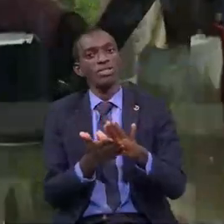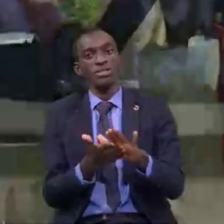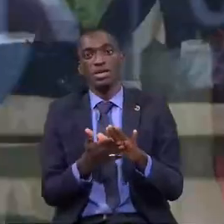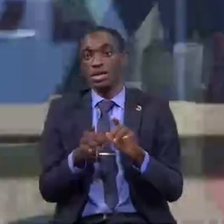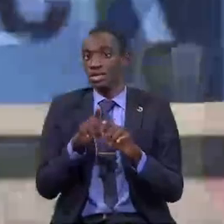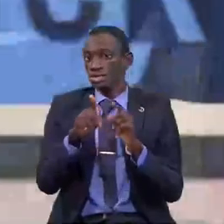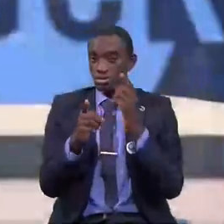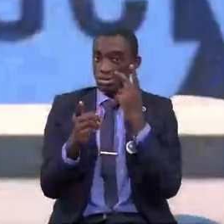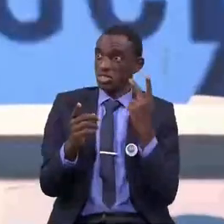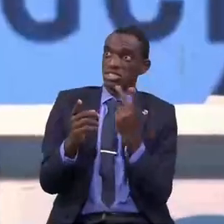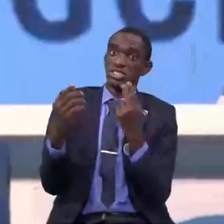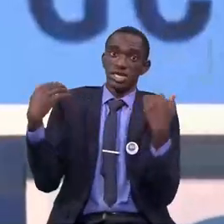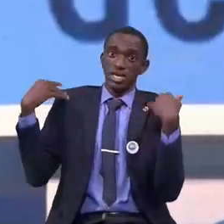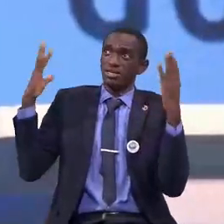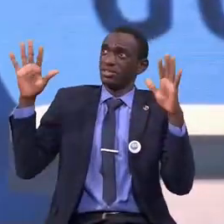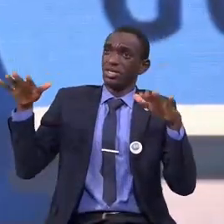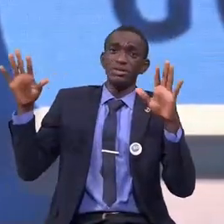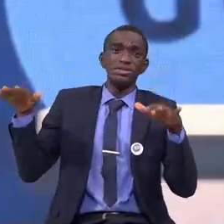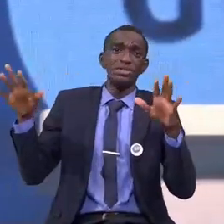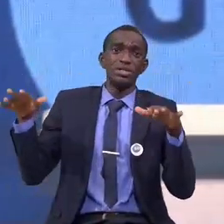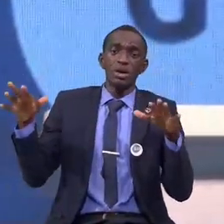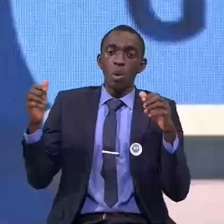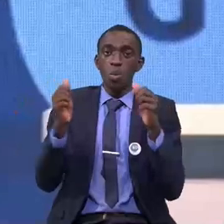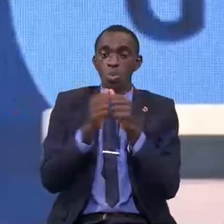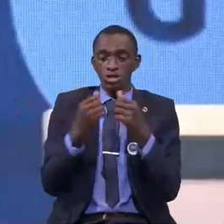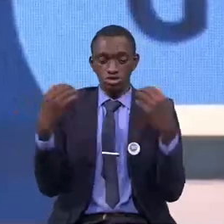Et quand vous voyez ces anges